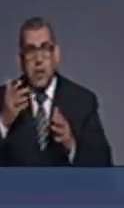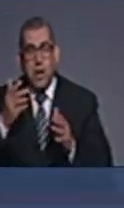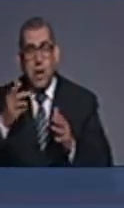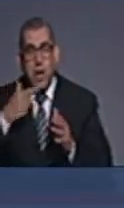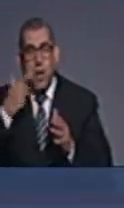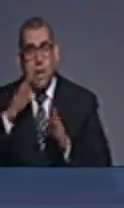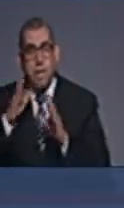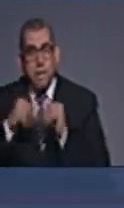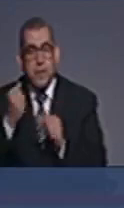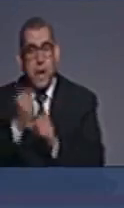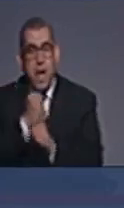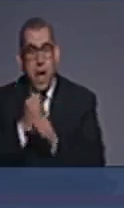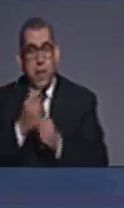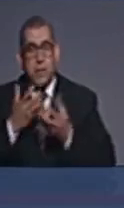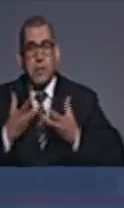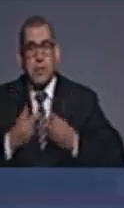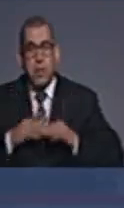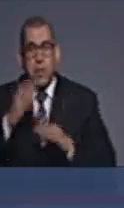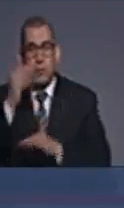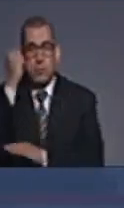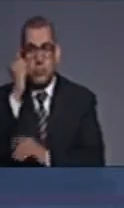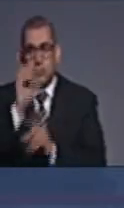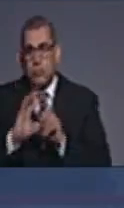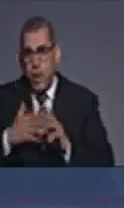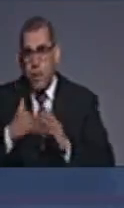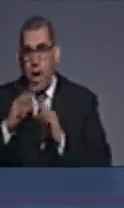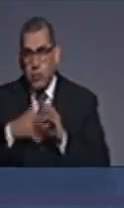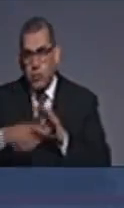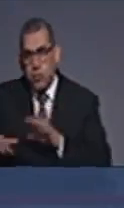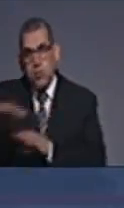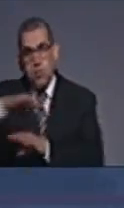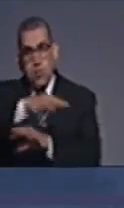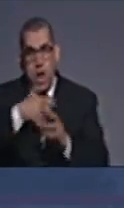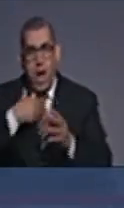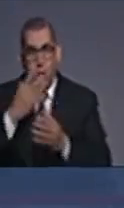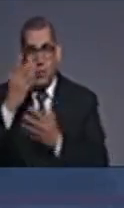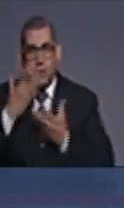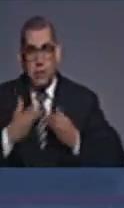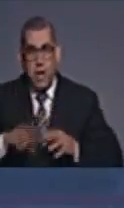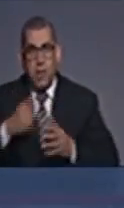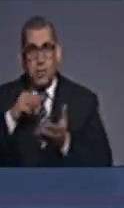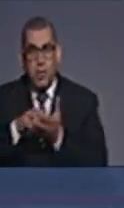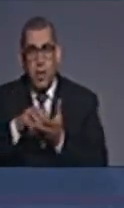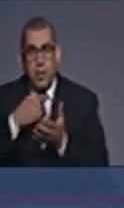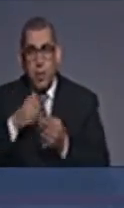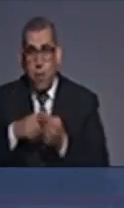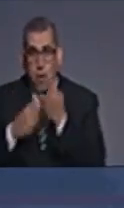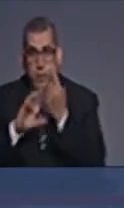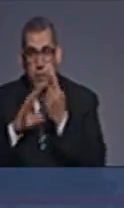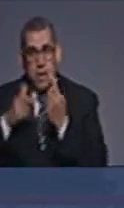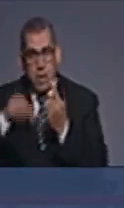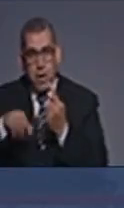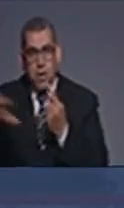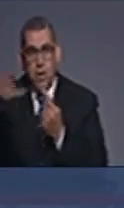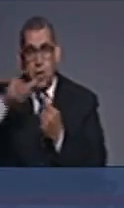عامل استقرار في محيطها كالعادة، ودي مش أنا بس اللي كنت حريص أن أنا